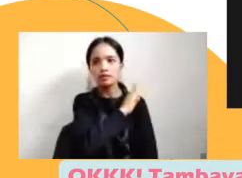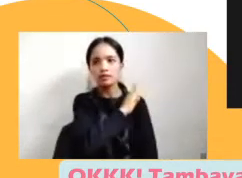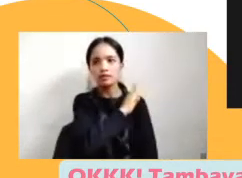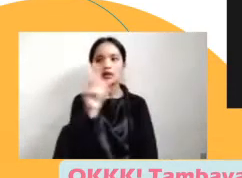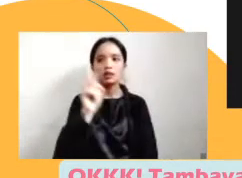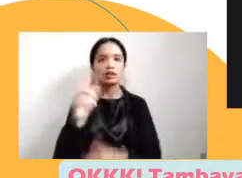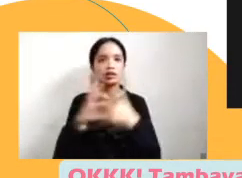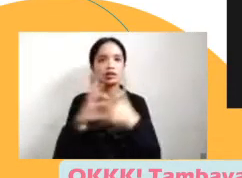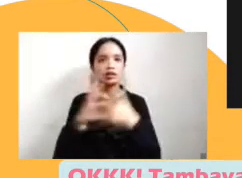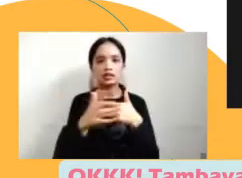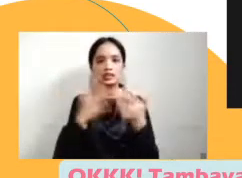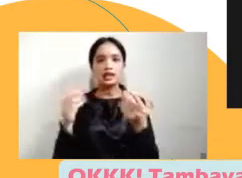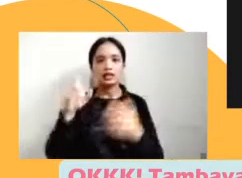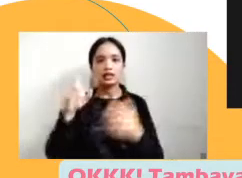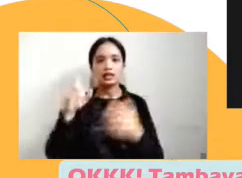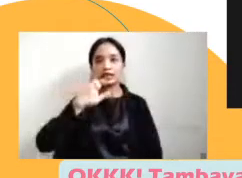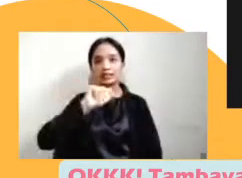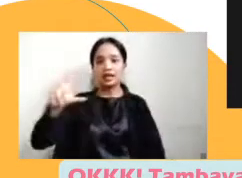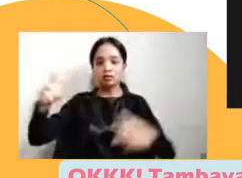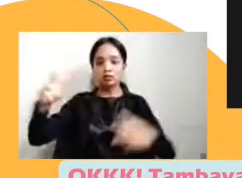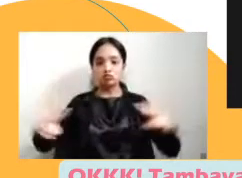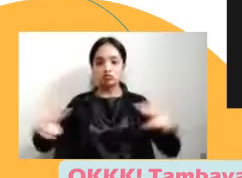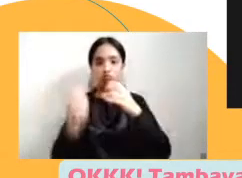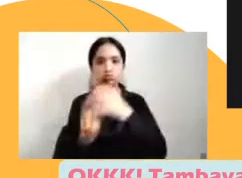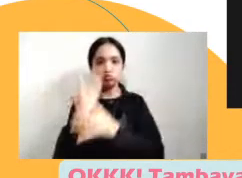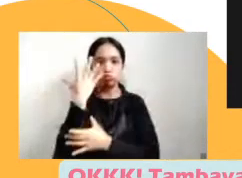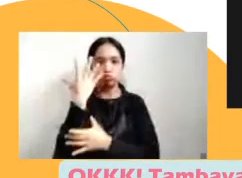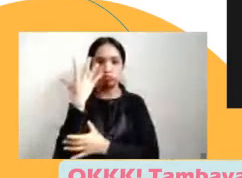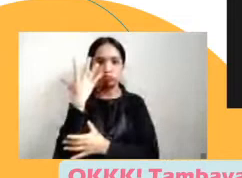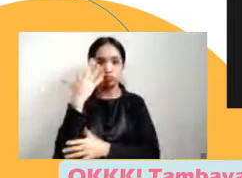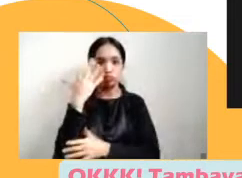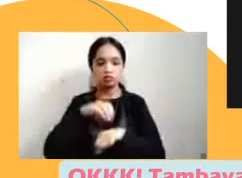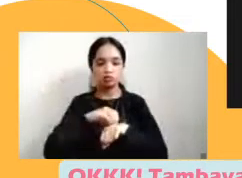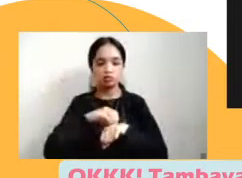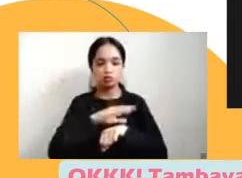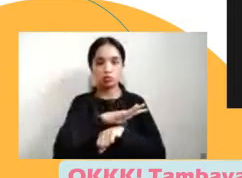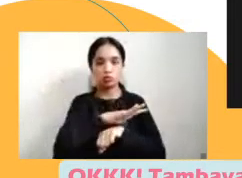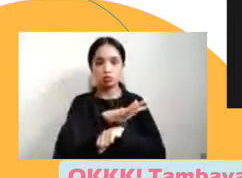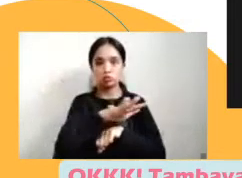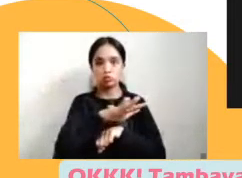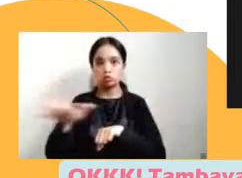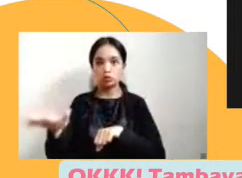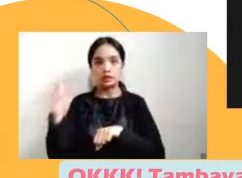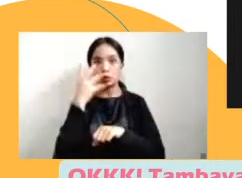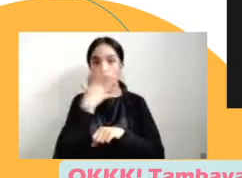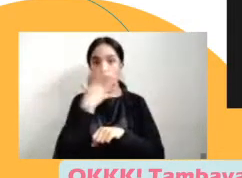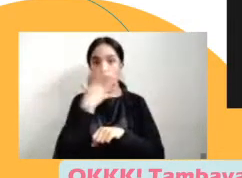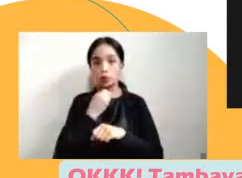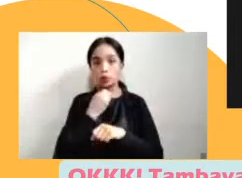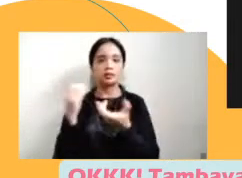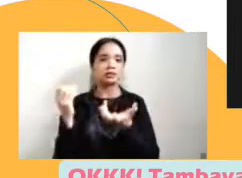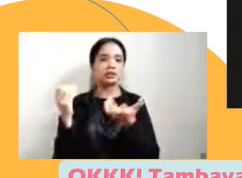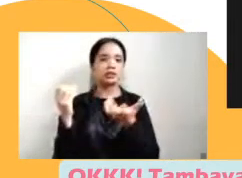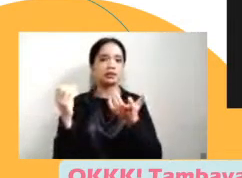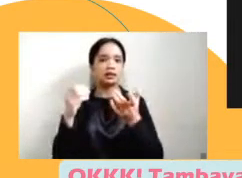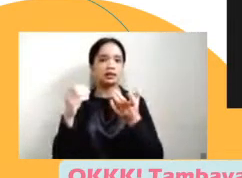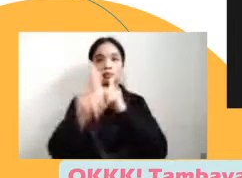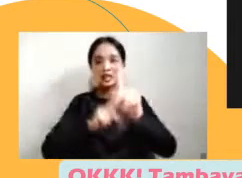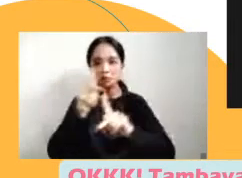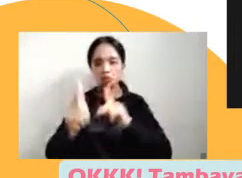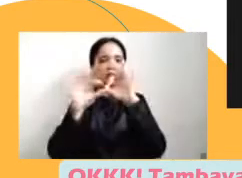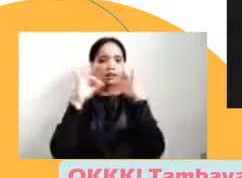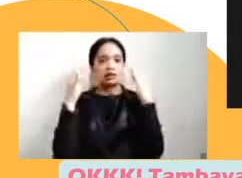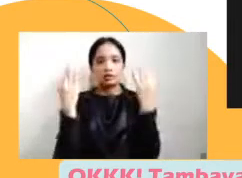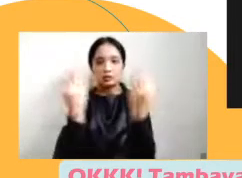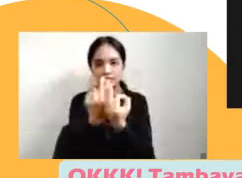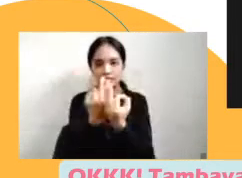no, sa may Taal eruption, no, yung naapektuhan yung ating mga katambayers, no, yung kanilang